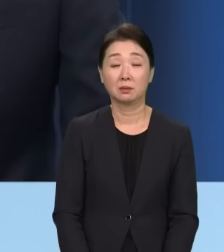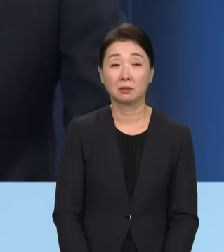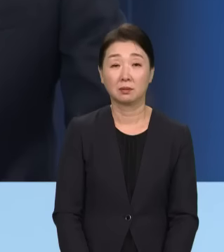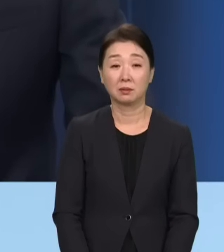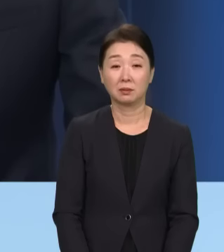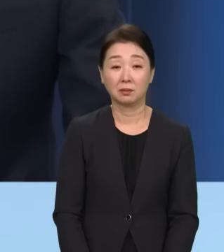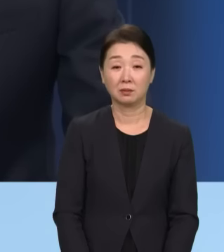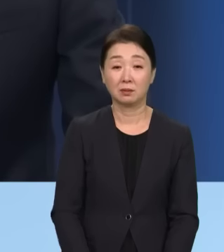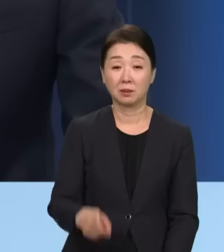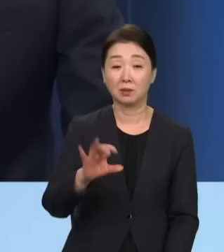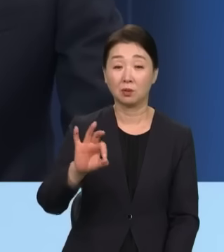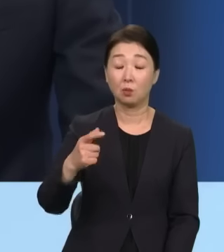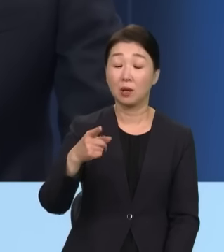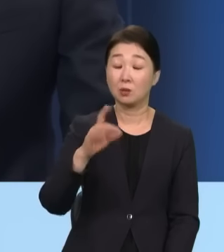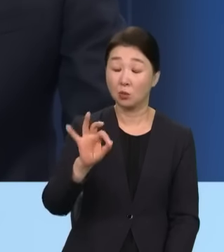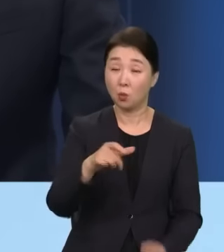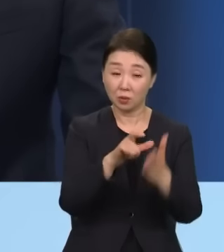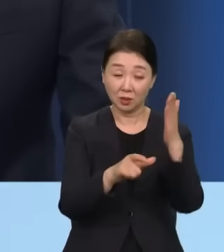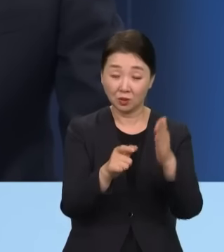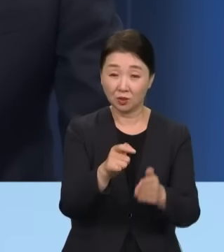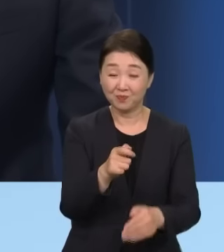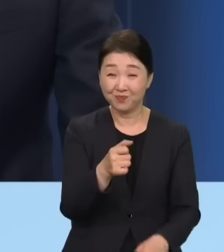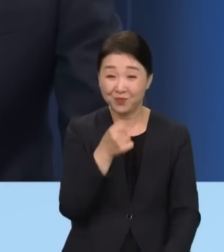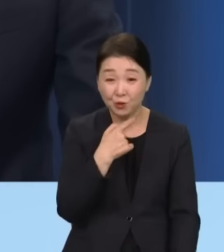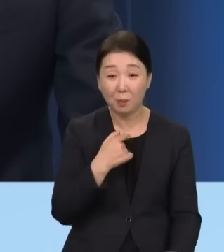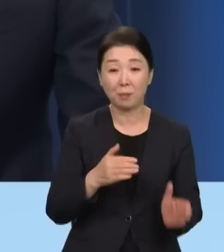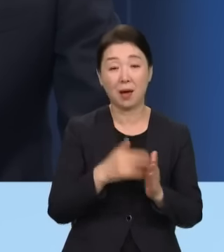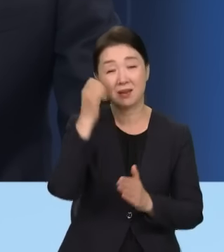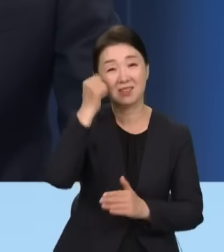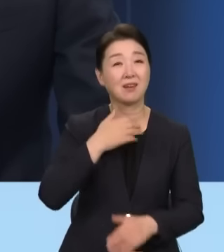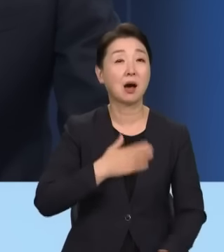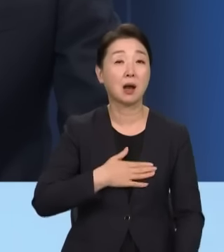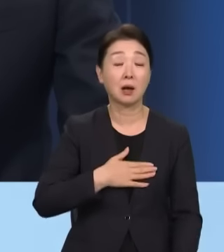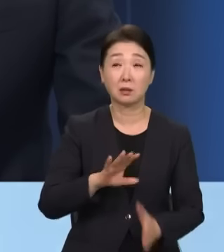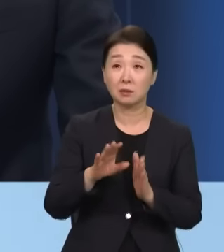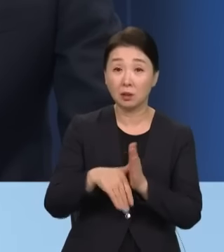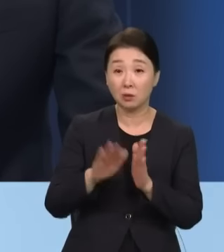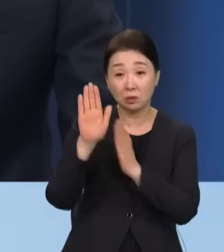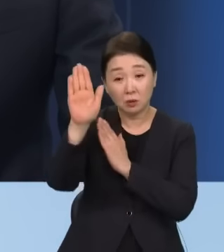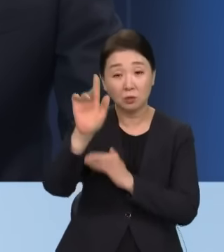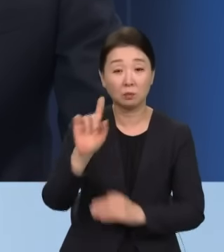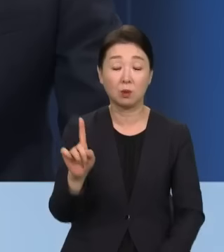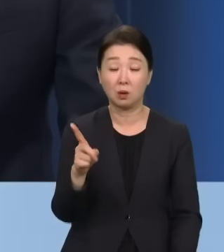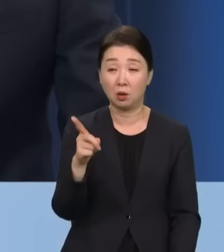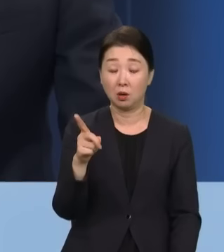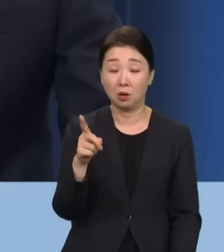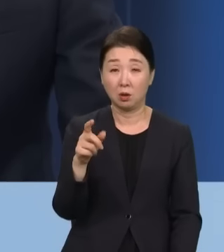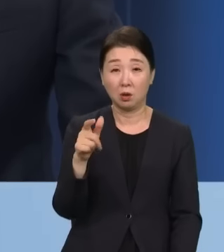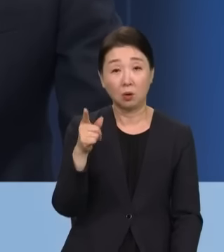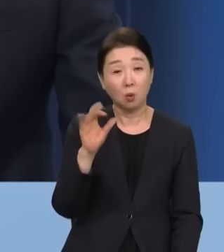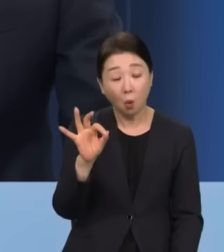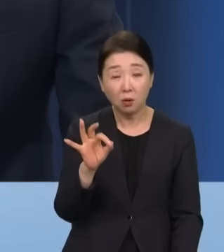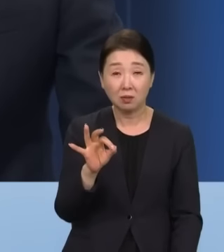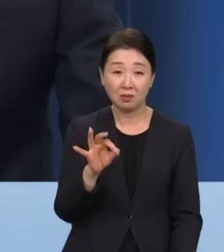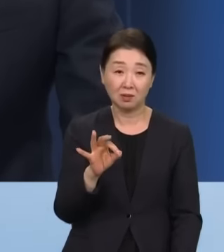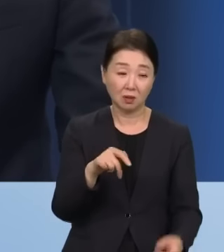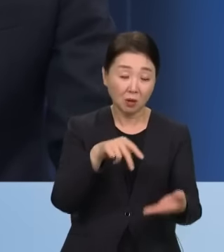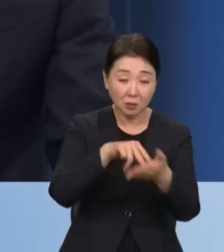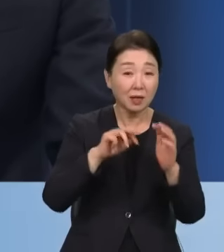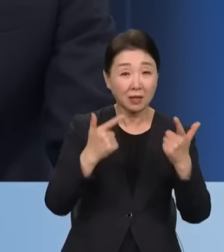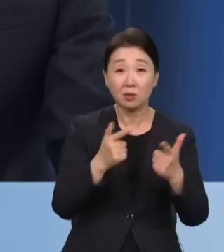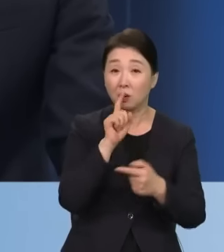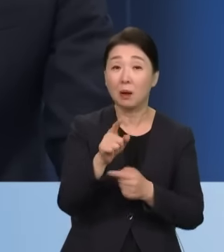저도 성완종 리스트를 취재했었기 때문에 저 장면이 기억이 나는데 당시에도 그렇지만 그 이후에도 홍 시장이 그런 뜻이 아니었다 이런 입장을 내지